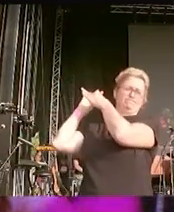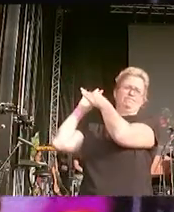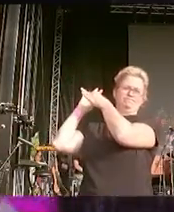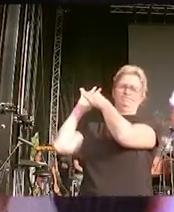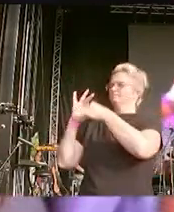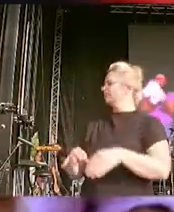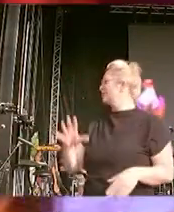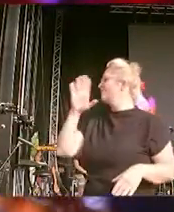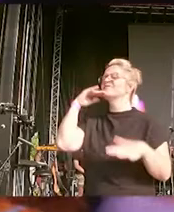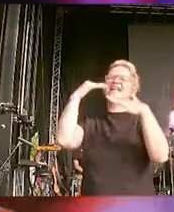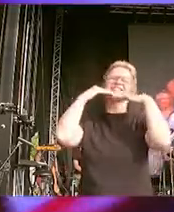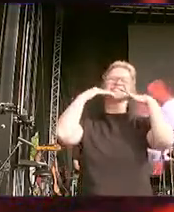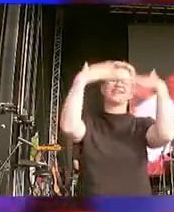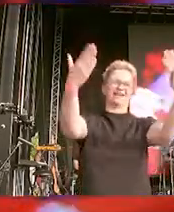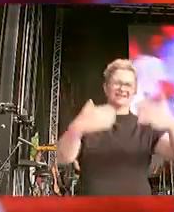Vielen Dank,